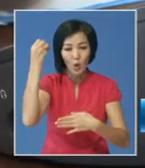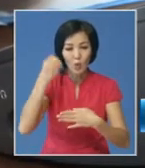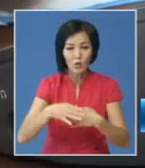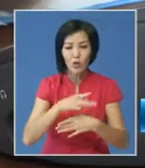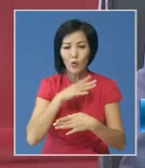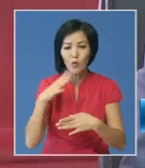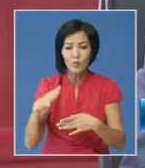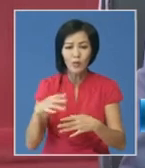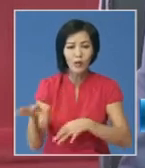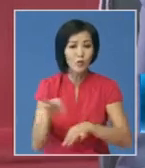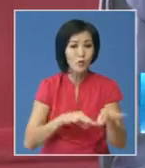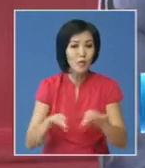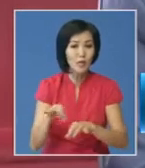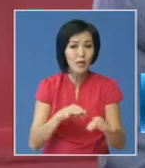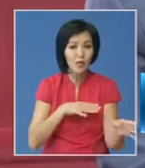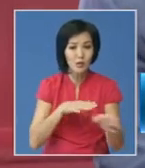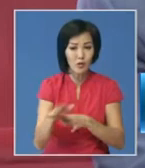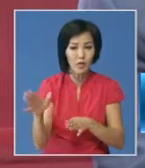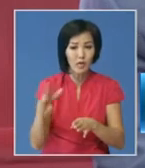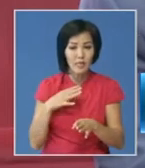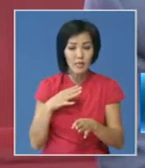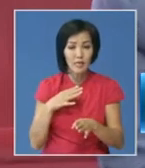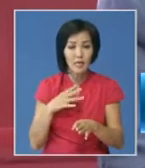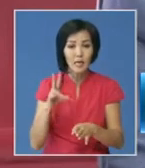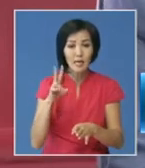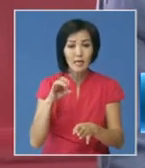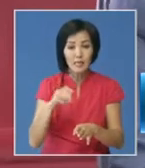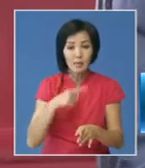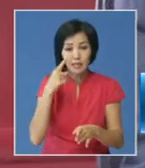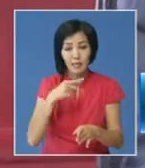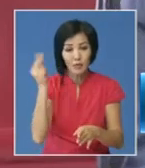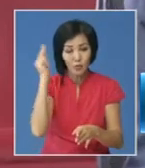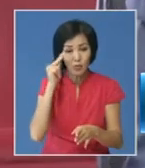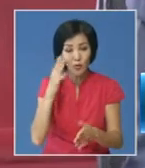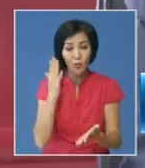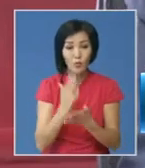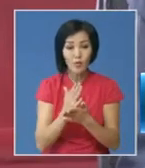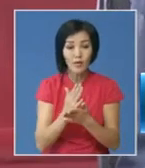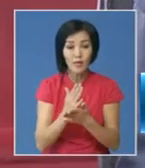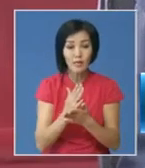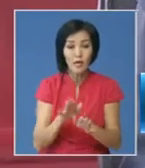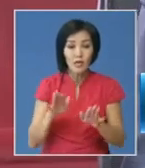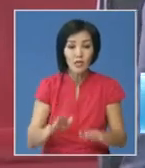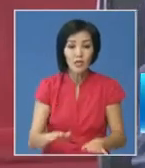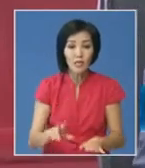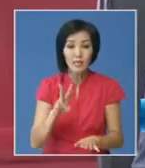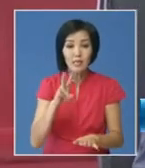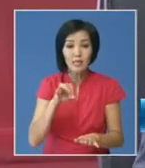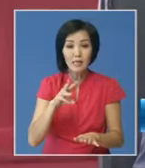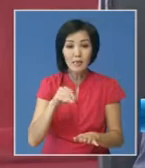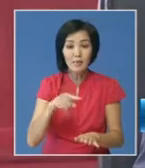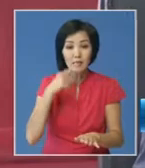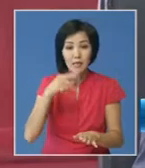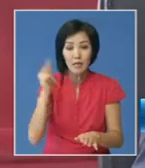көп деген жобаларды жүзеге асырып келеді. Қатарында неміс тілін оқыту курсы бар. Сол арқылы жергілікті неміс халқының тілі